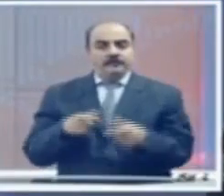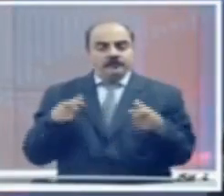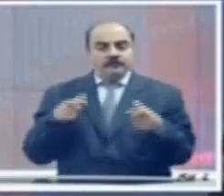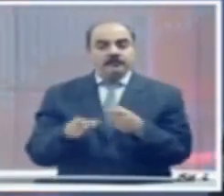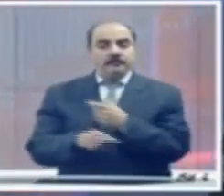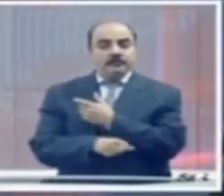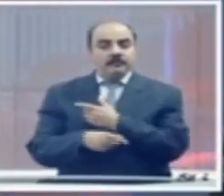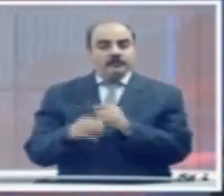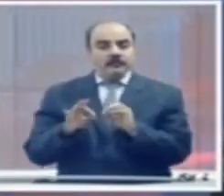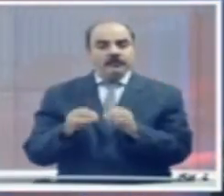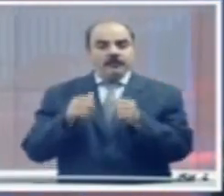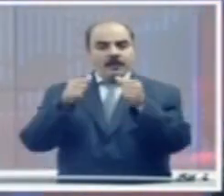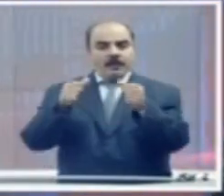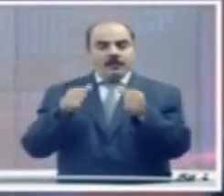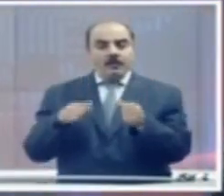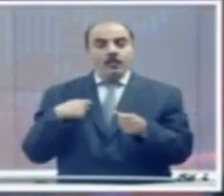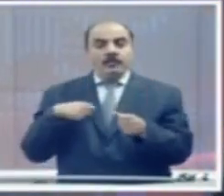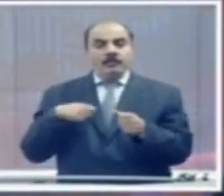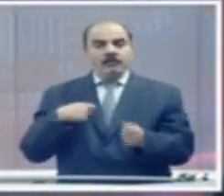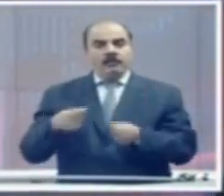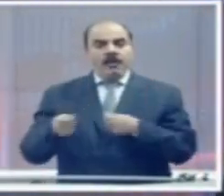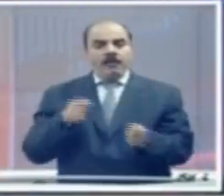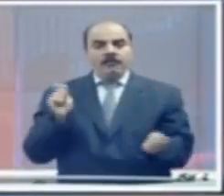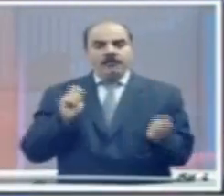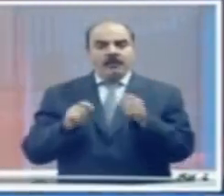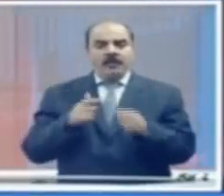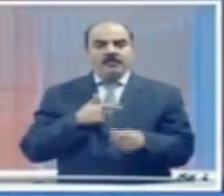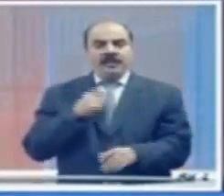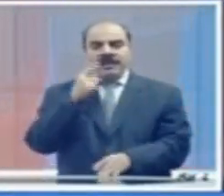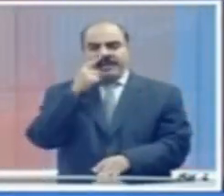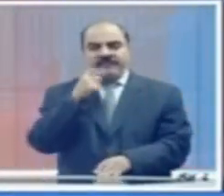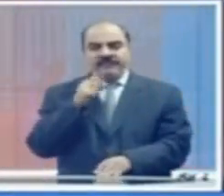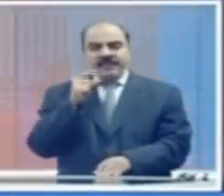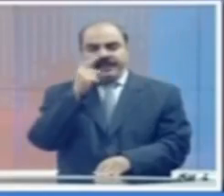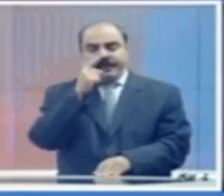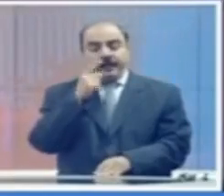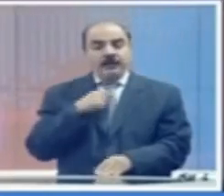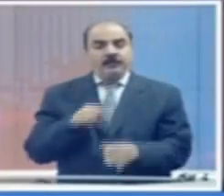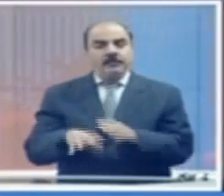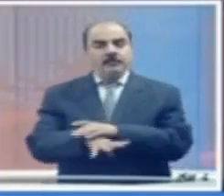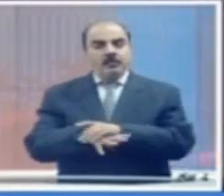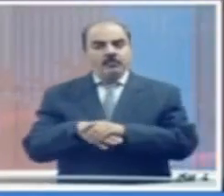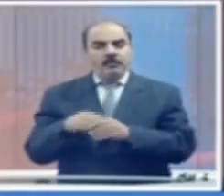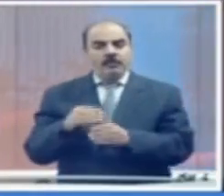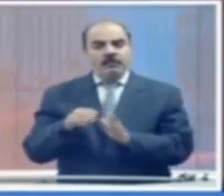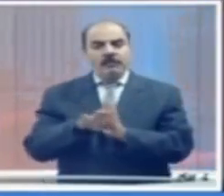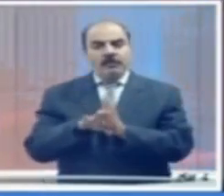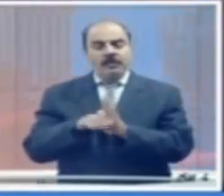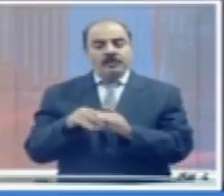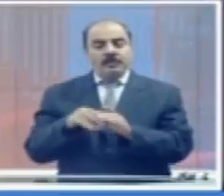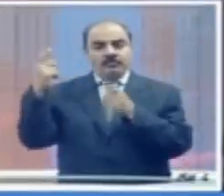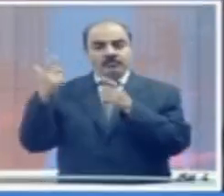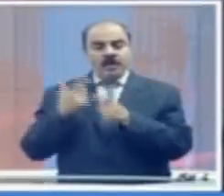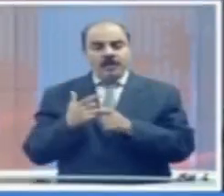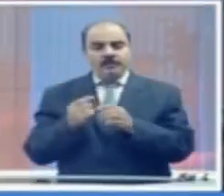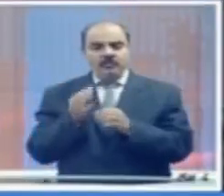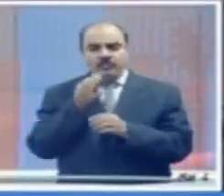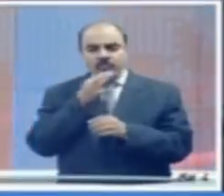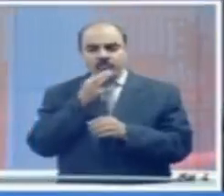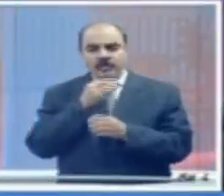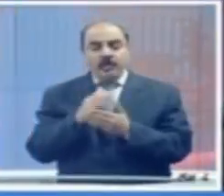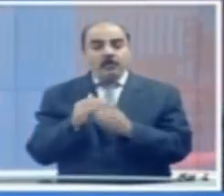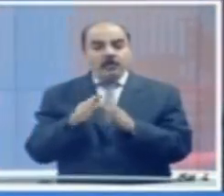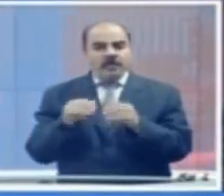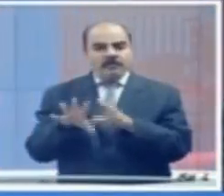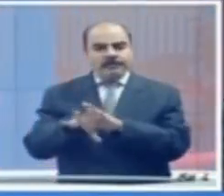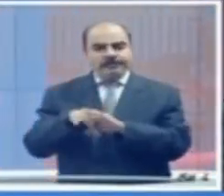وخلال اجتماع مجلس الوزراء، أعلنت وزيرة التجارة والصناعة نيفين جامع أن مشروع نظم الخلايا الشمسية الصغيرة إيجيبت بي